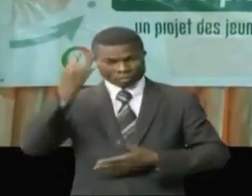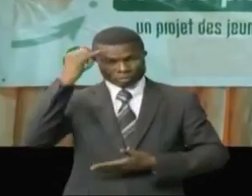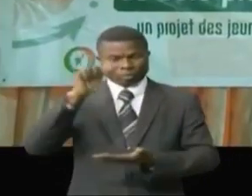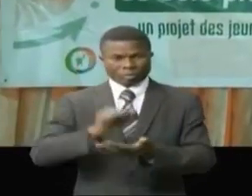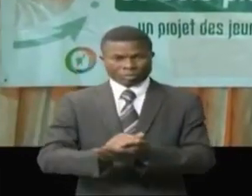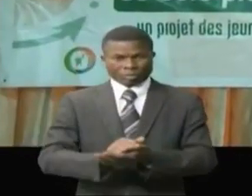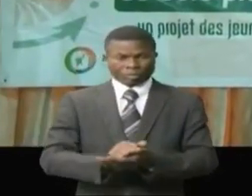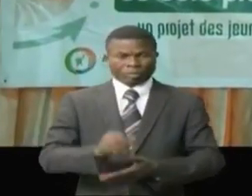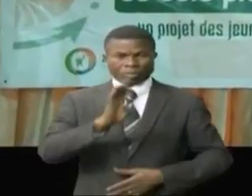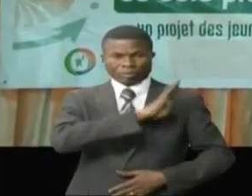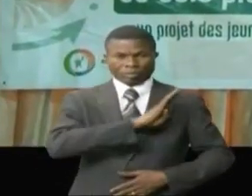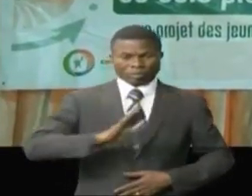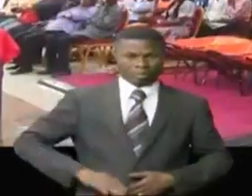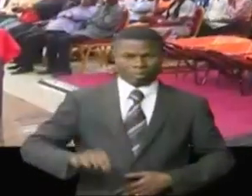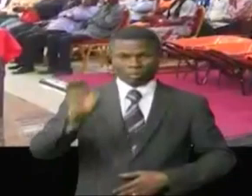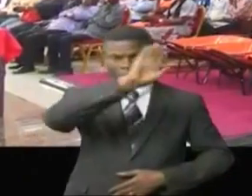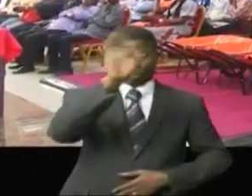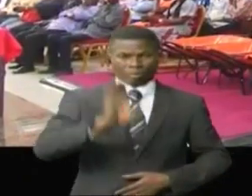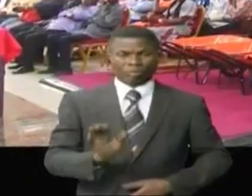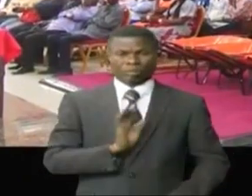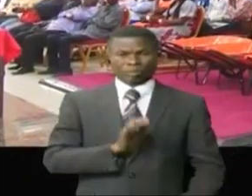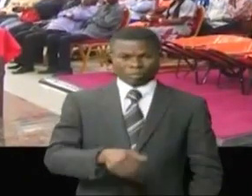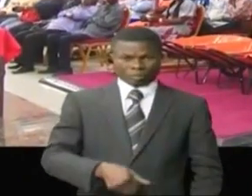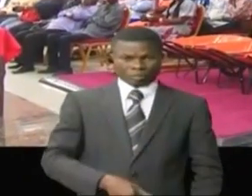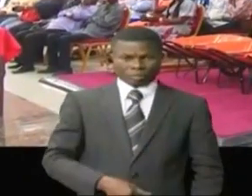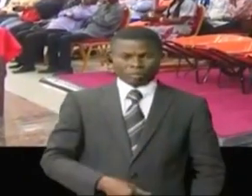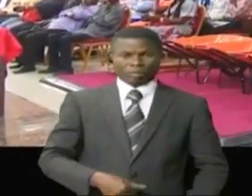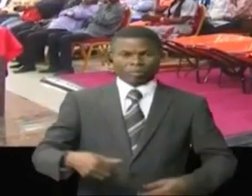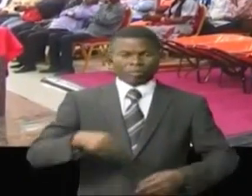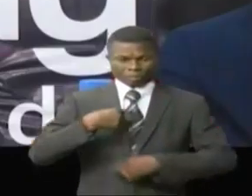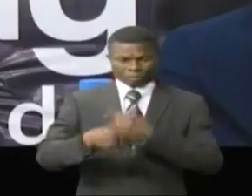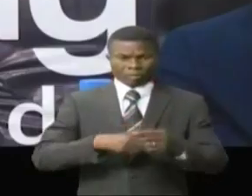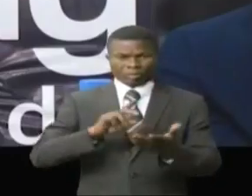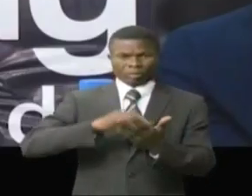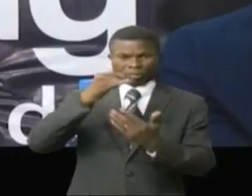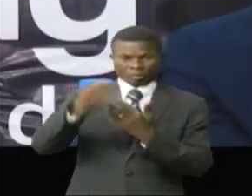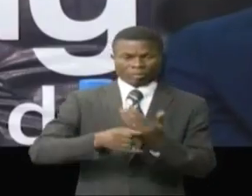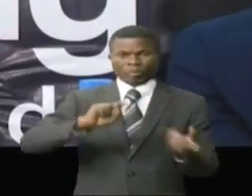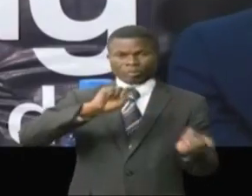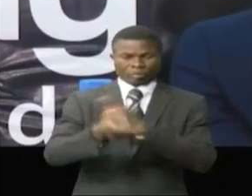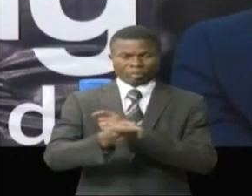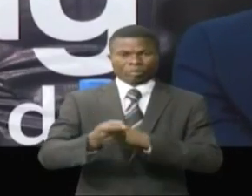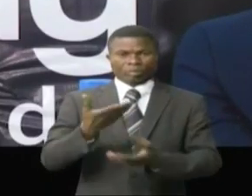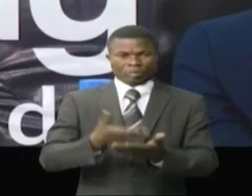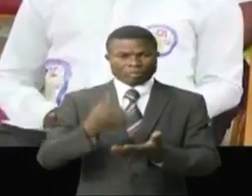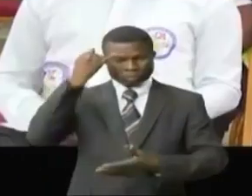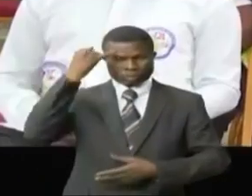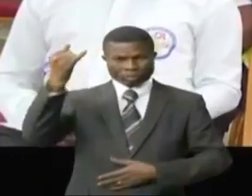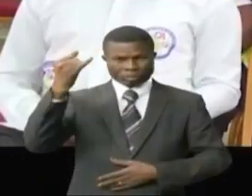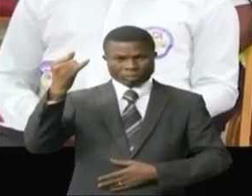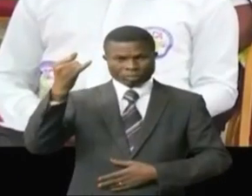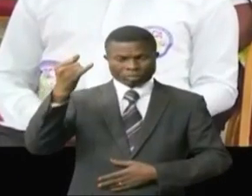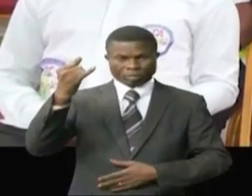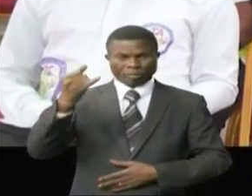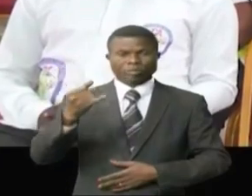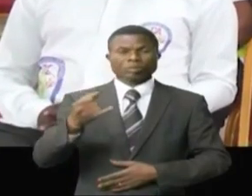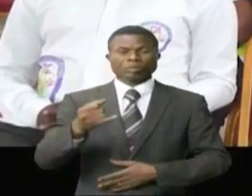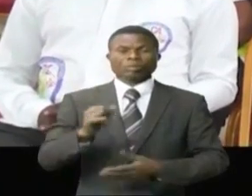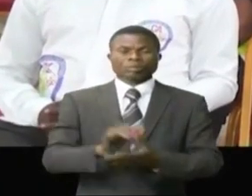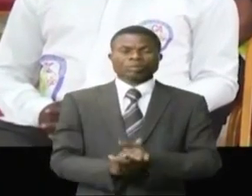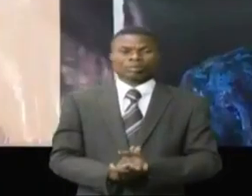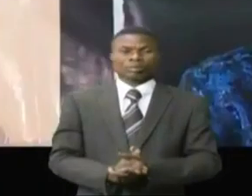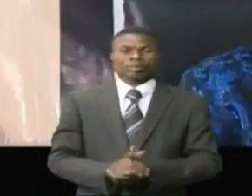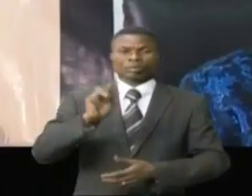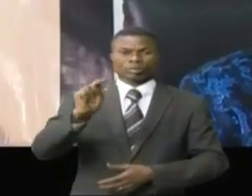que les bourgmestres de la commune de Kasavubu viennent de lancer le projet Mbongwana. C'est une initiative de Enviro News,